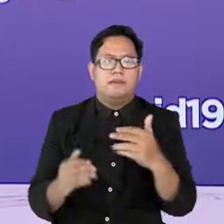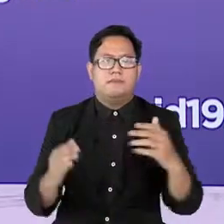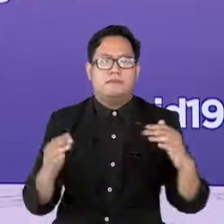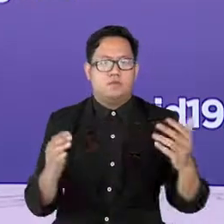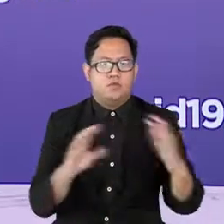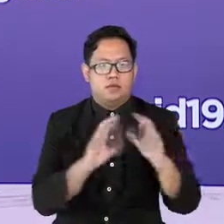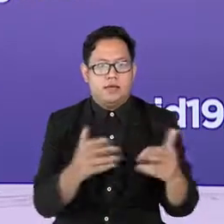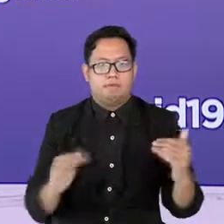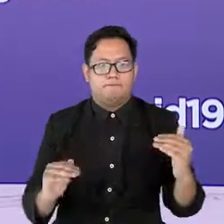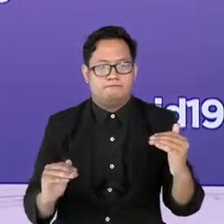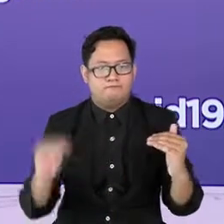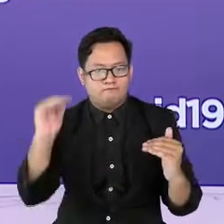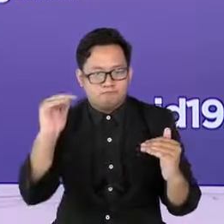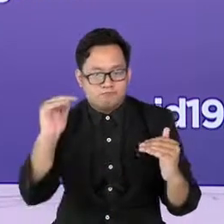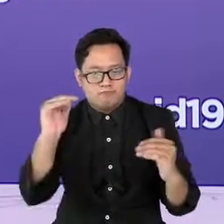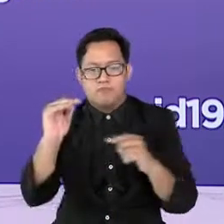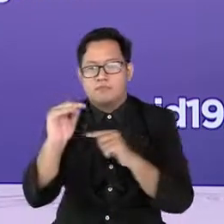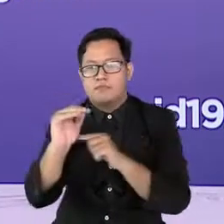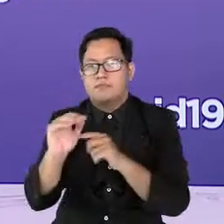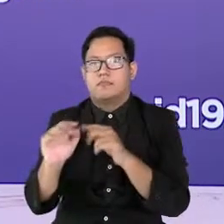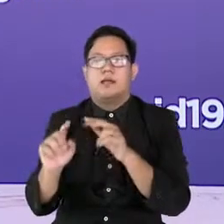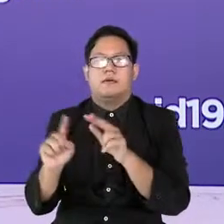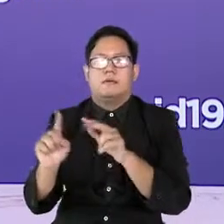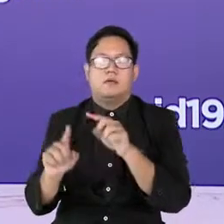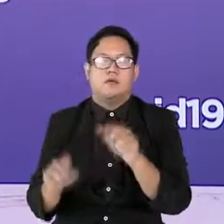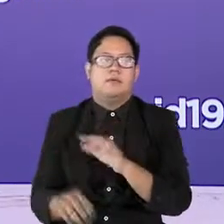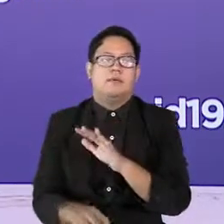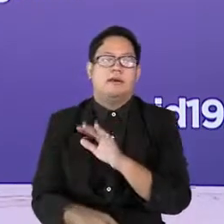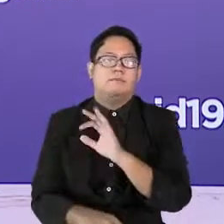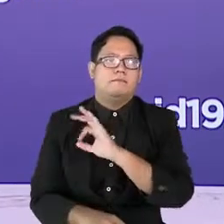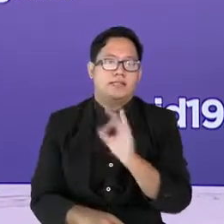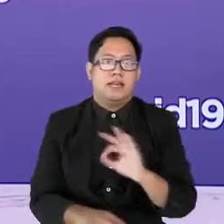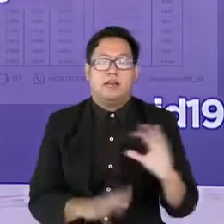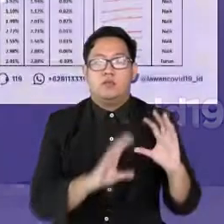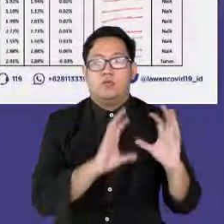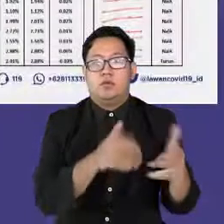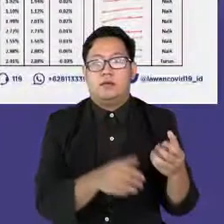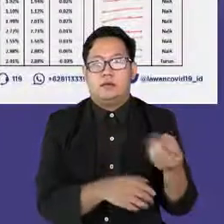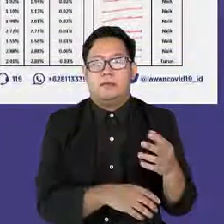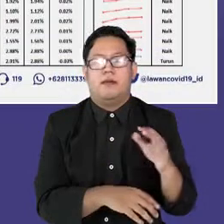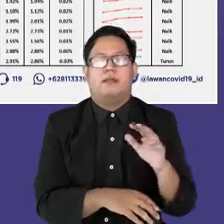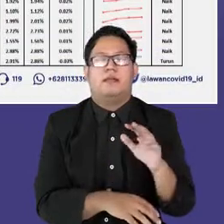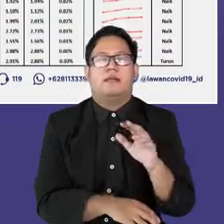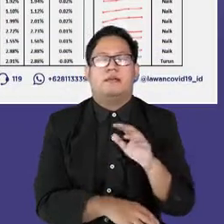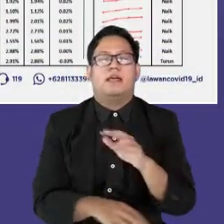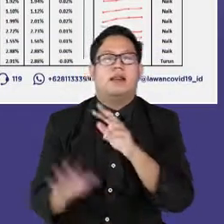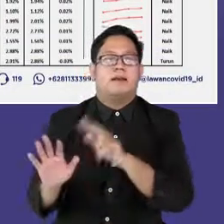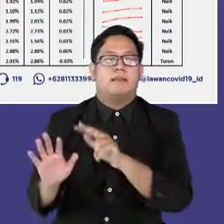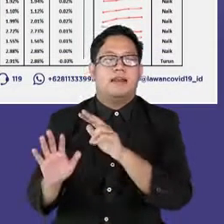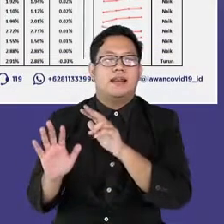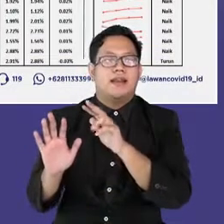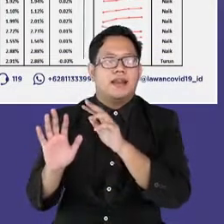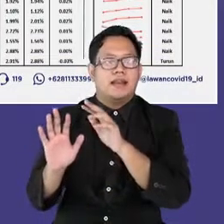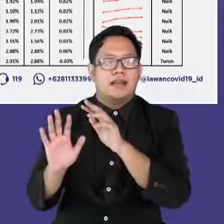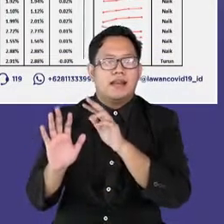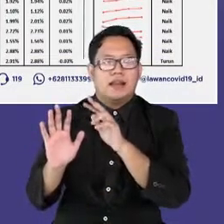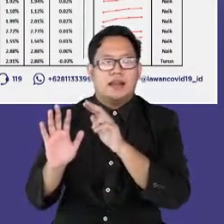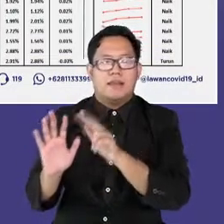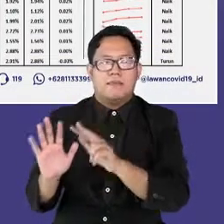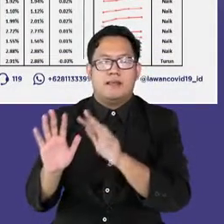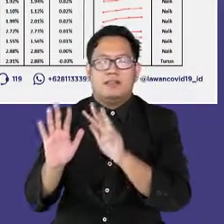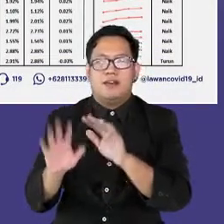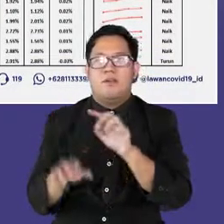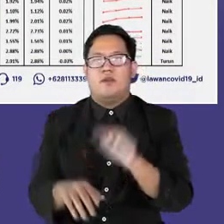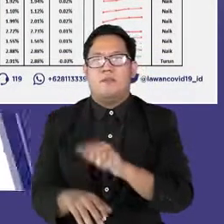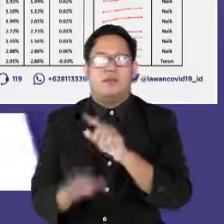sebesar 89,5 persen sedangkan di dunia adalah 89,4 puluh tujuh persen